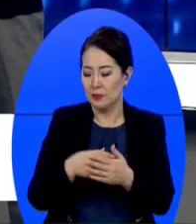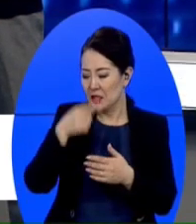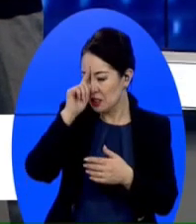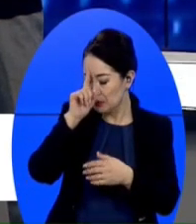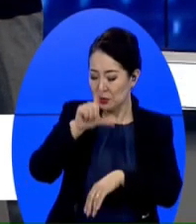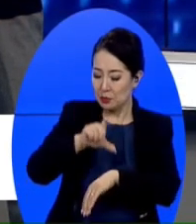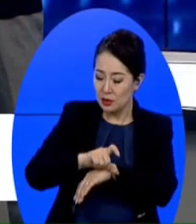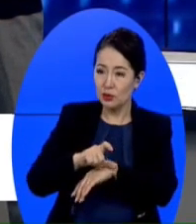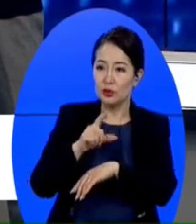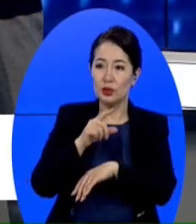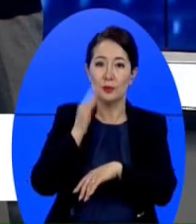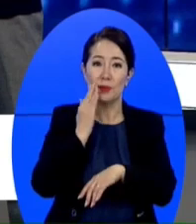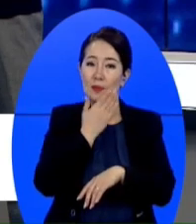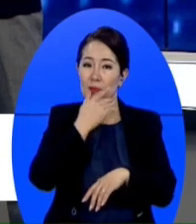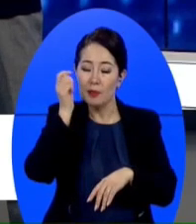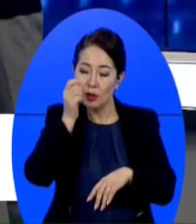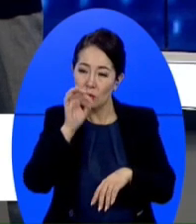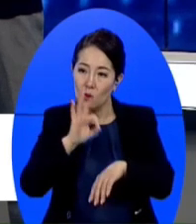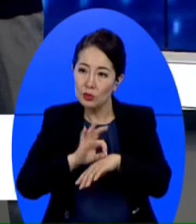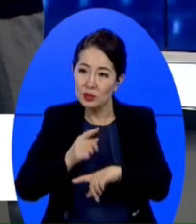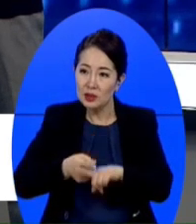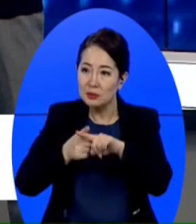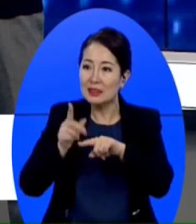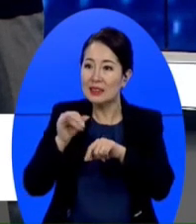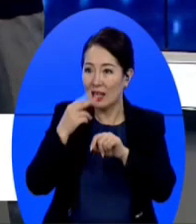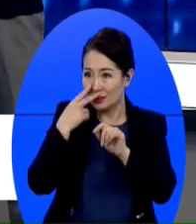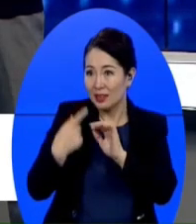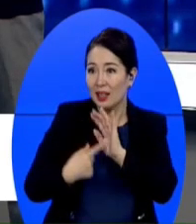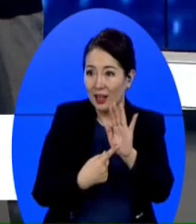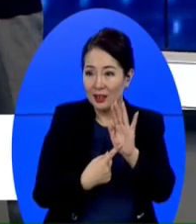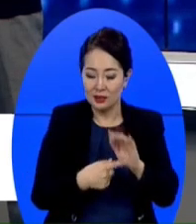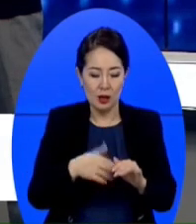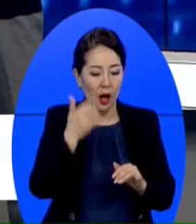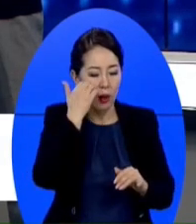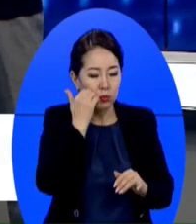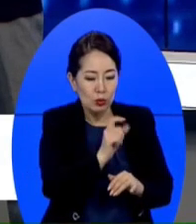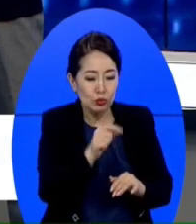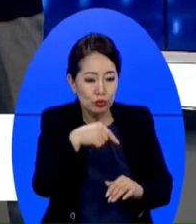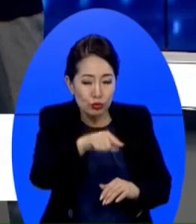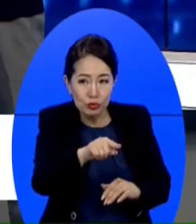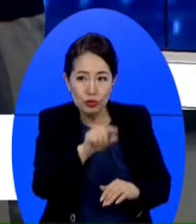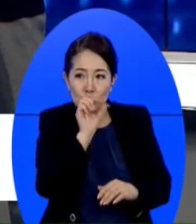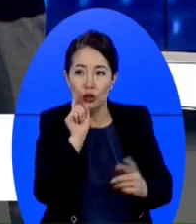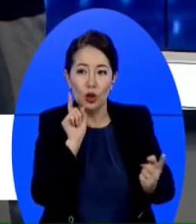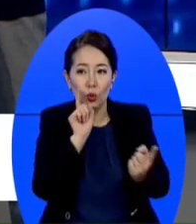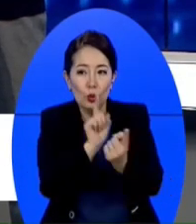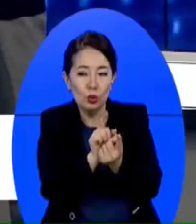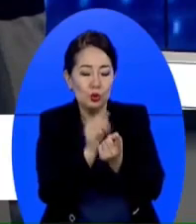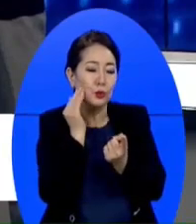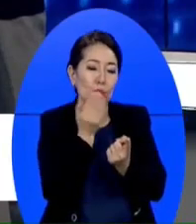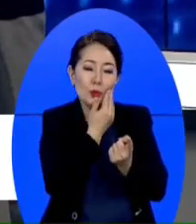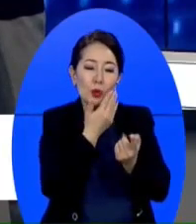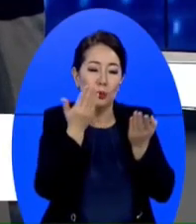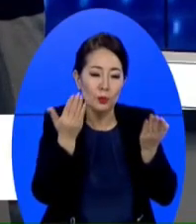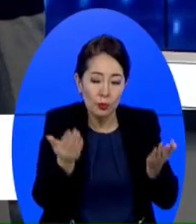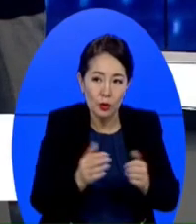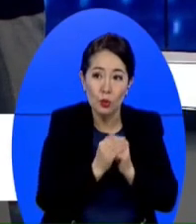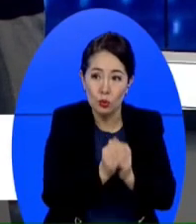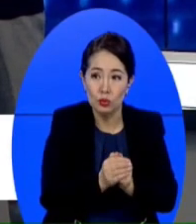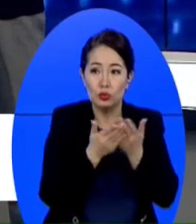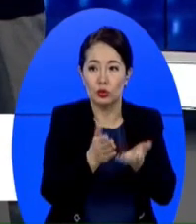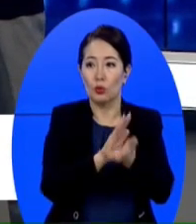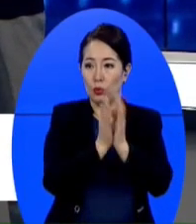сараар иргэдийн өвчлөл хэрхэн нэмэгдэж байсныг ярьлаа. Бид өндөр настай ахмадуудаа очиж залгуулж амар мэндийг нь мэдэн хүндэтгэж байгаач